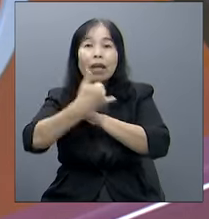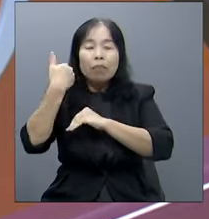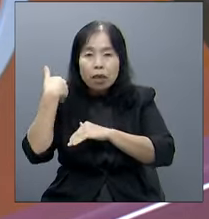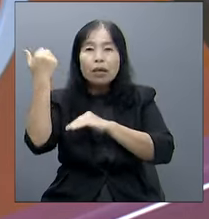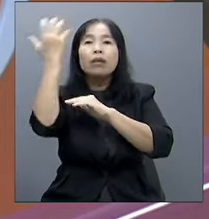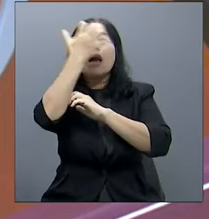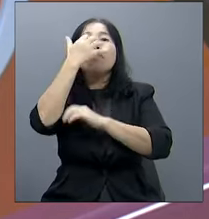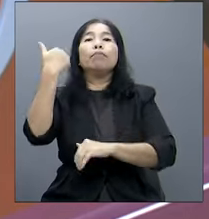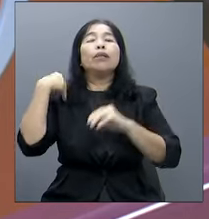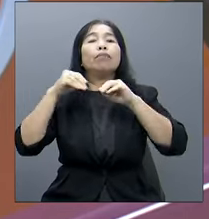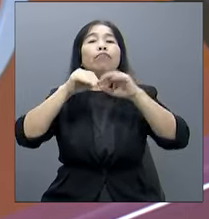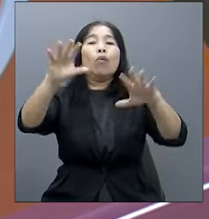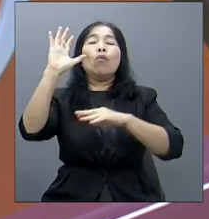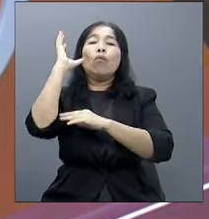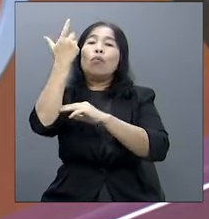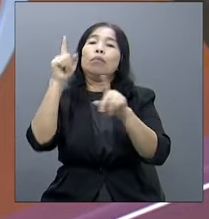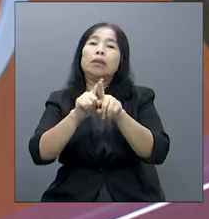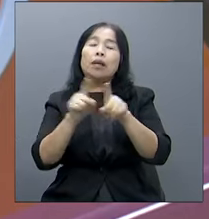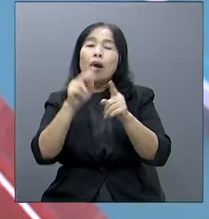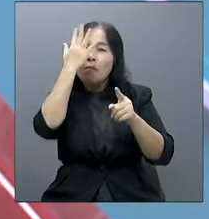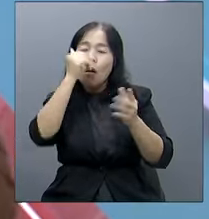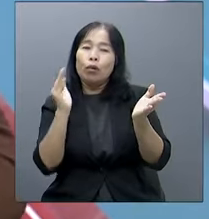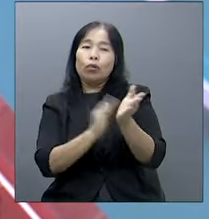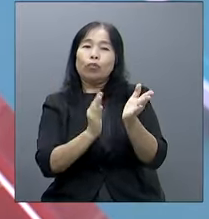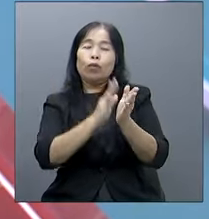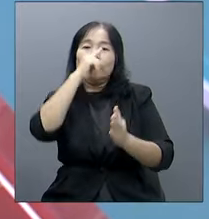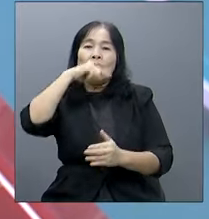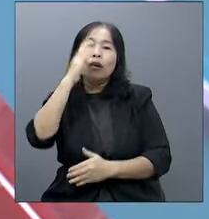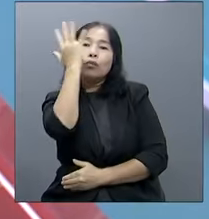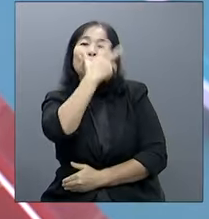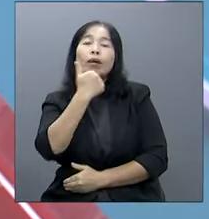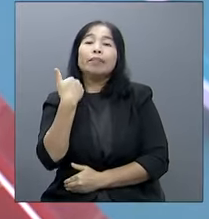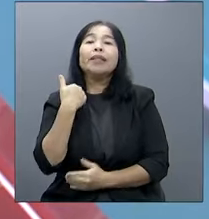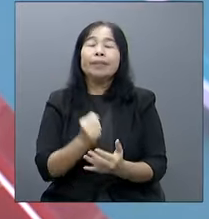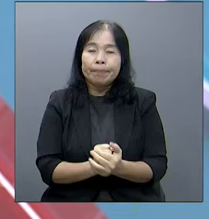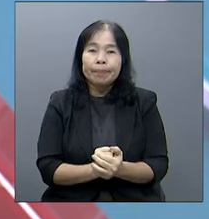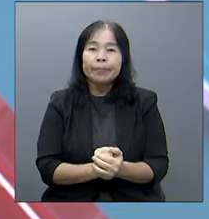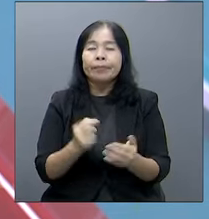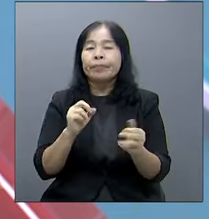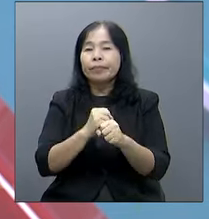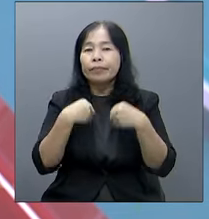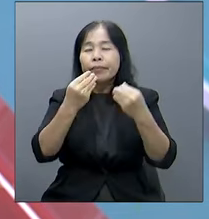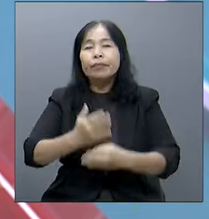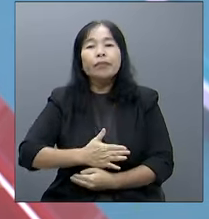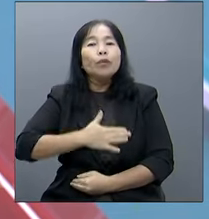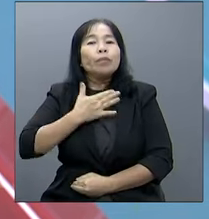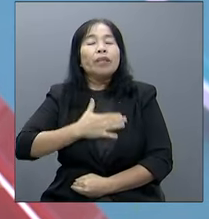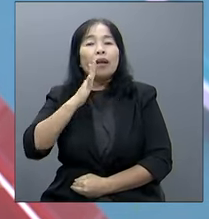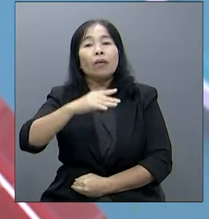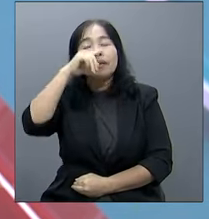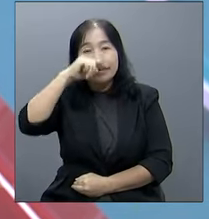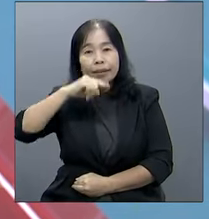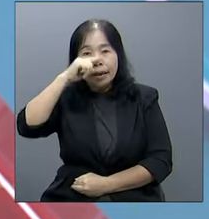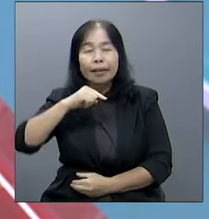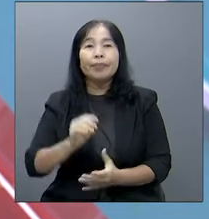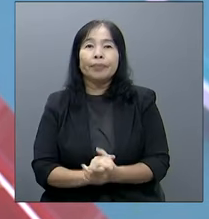้ธเที during